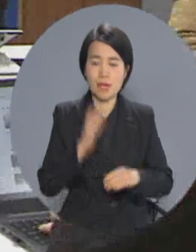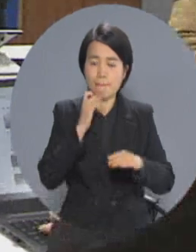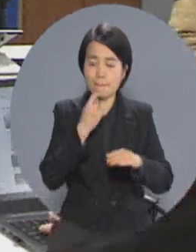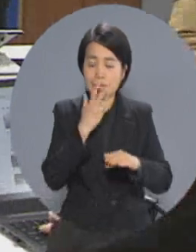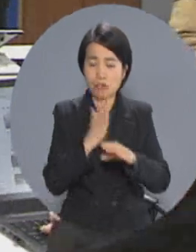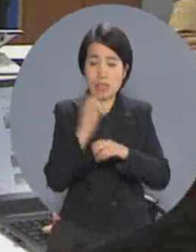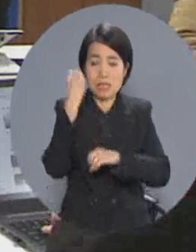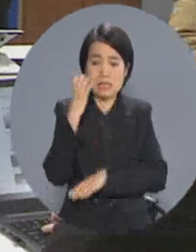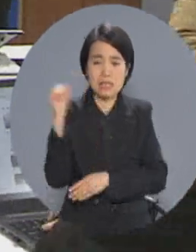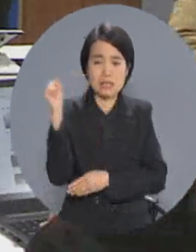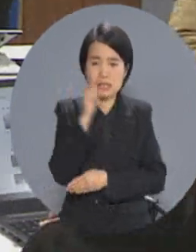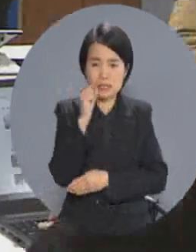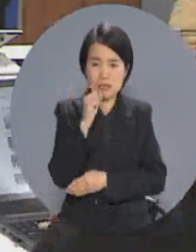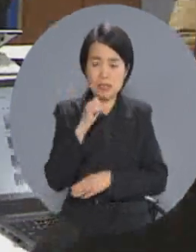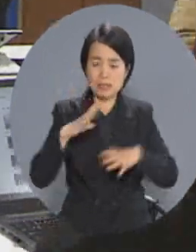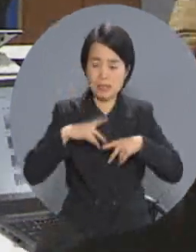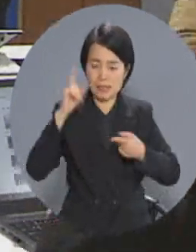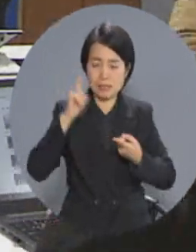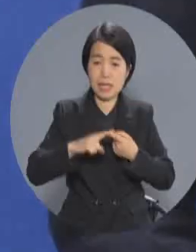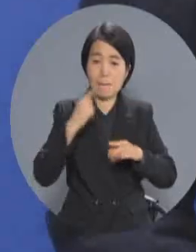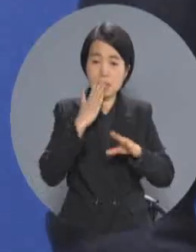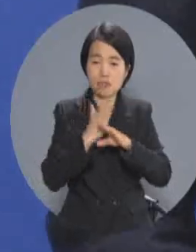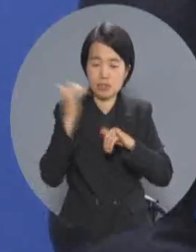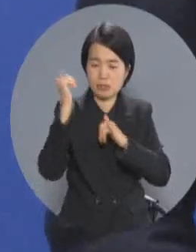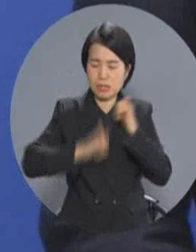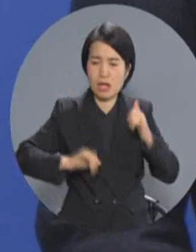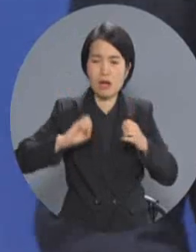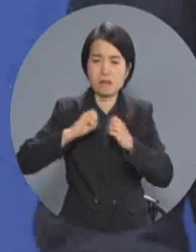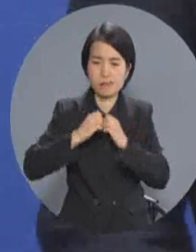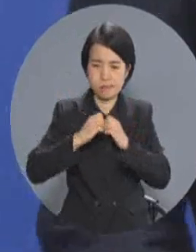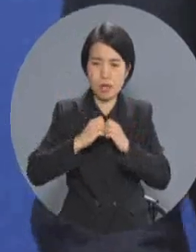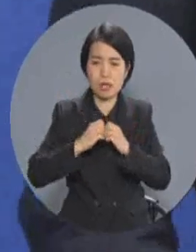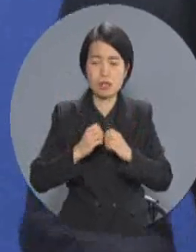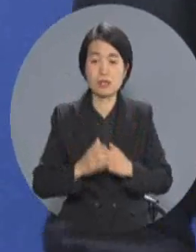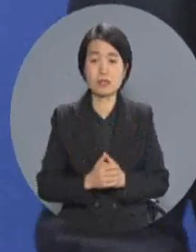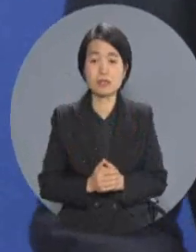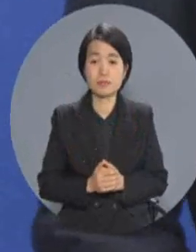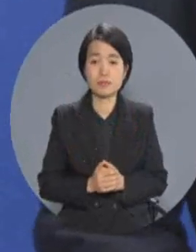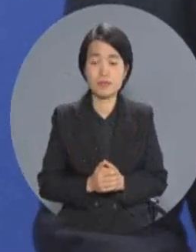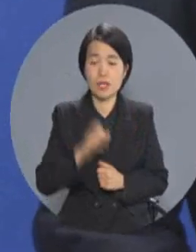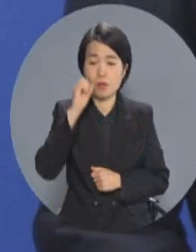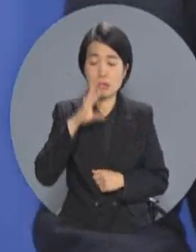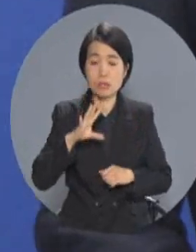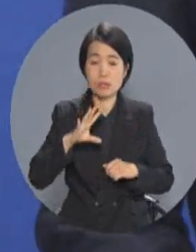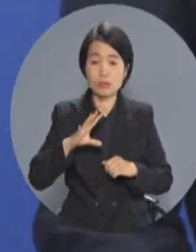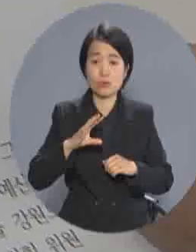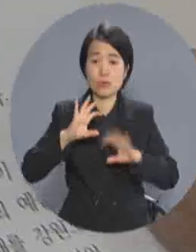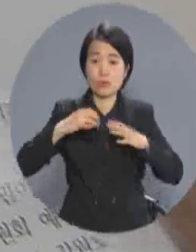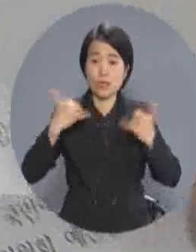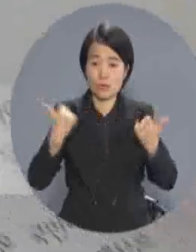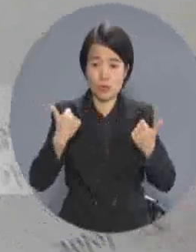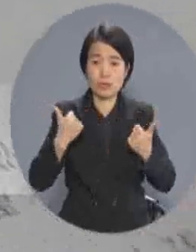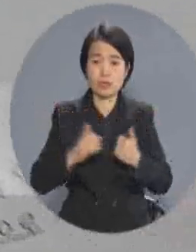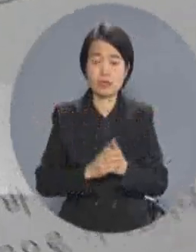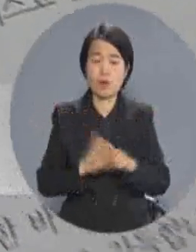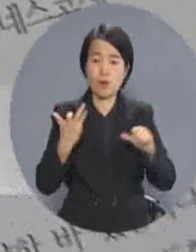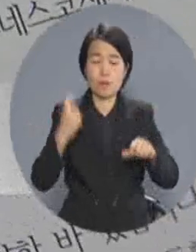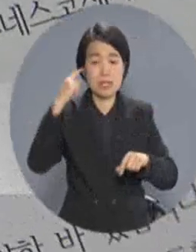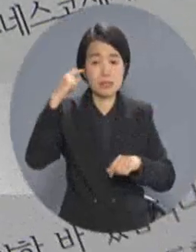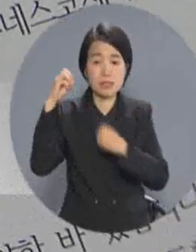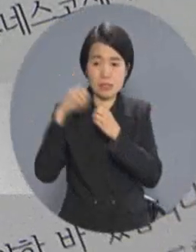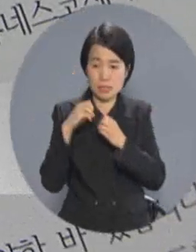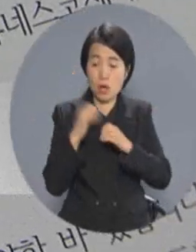민주주의의 근간을 뒤흔들고 자랑스러운 민주주의 역사가 퇴색할 것이다. 광주난 국회의원들은 5.18 정신